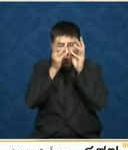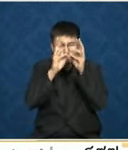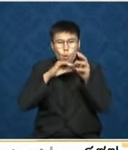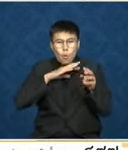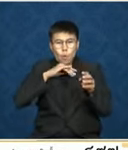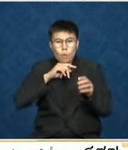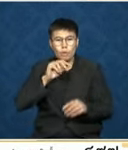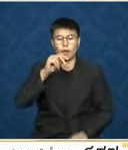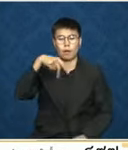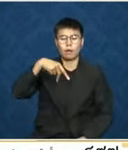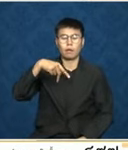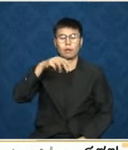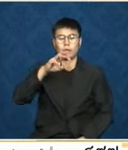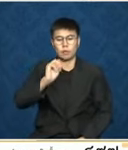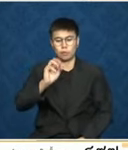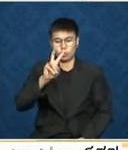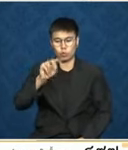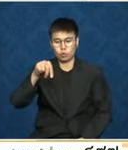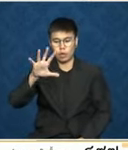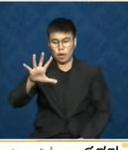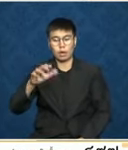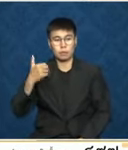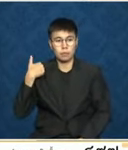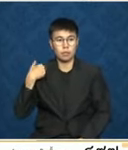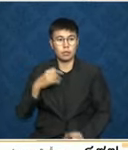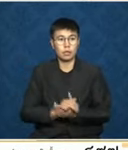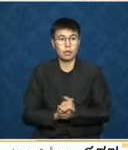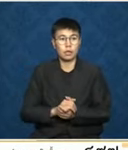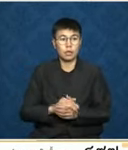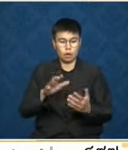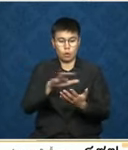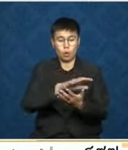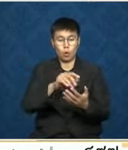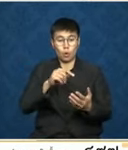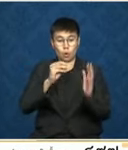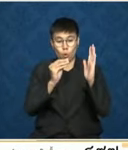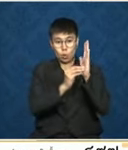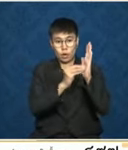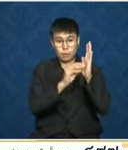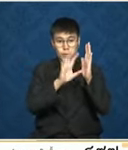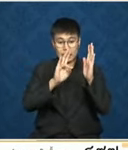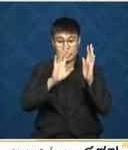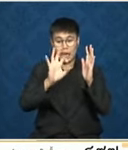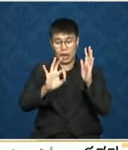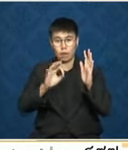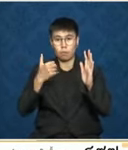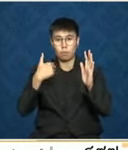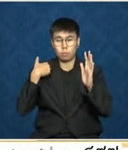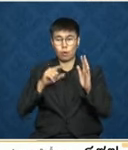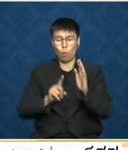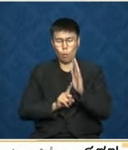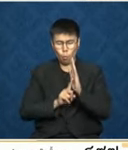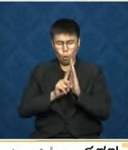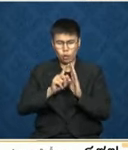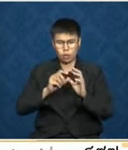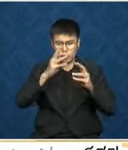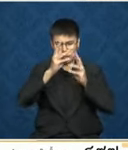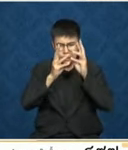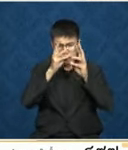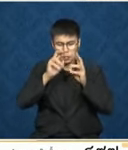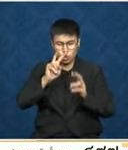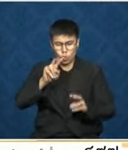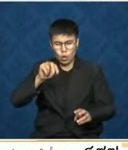ประธานครับในพื้นที่ของกรุงเทพมหานคร 79พื้นที่เป็นพื้นที่ที่เกินค่านะครับที่มีปริมาณเกินแล้วก็